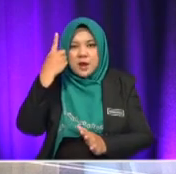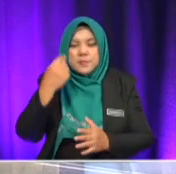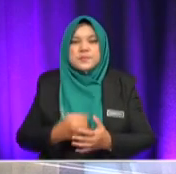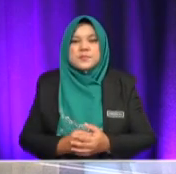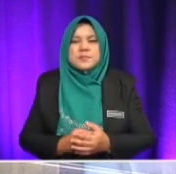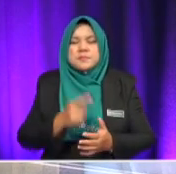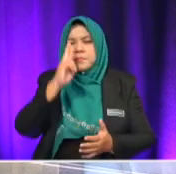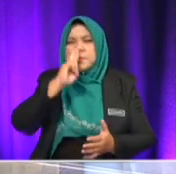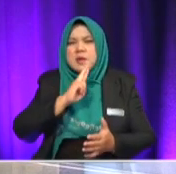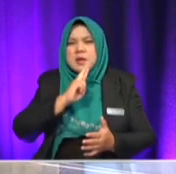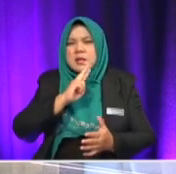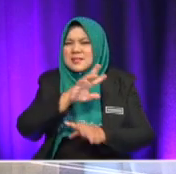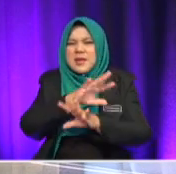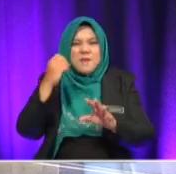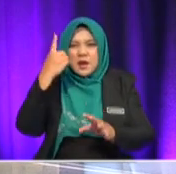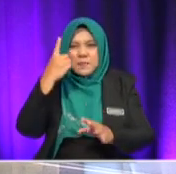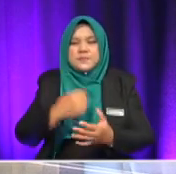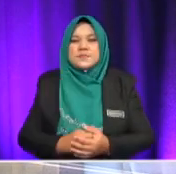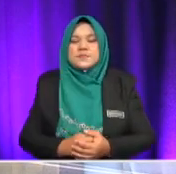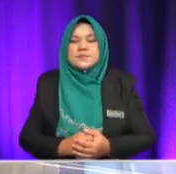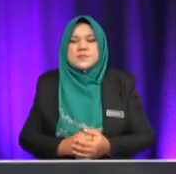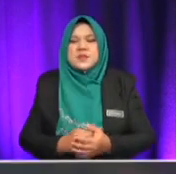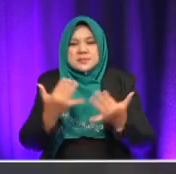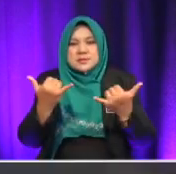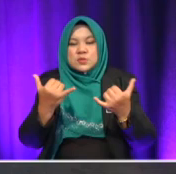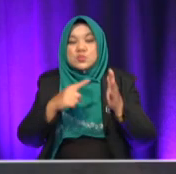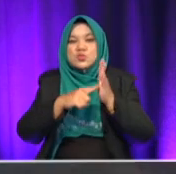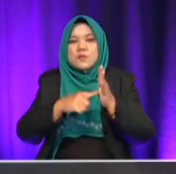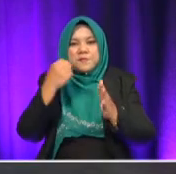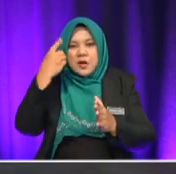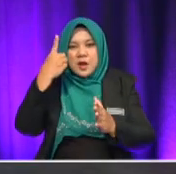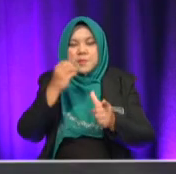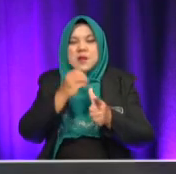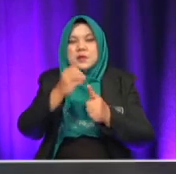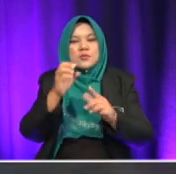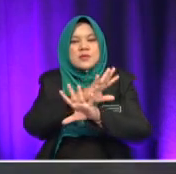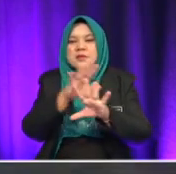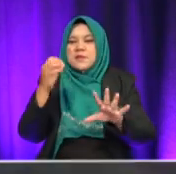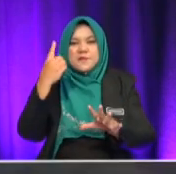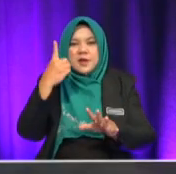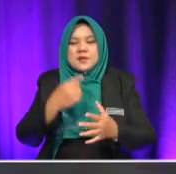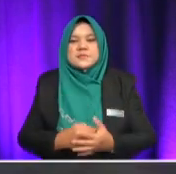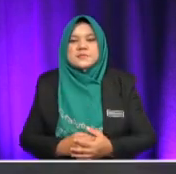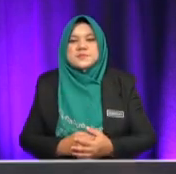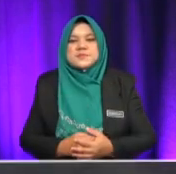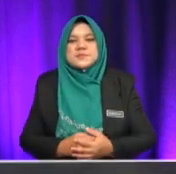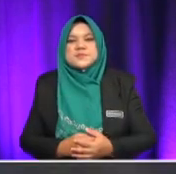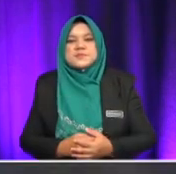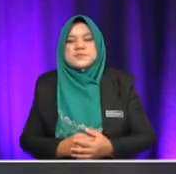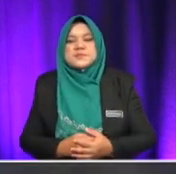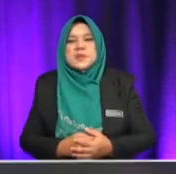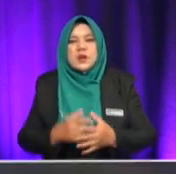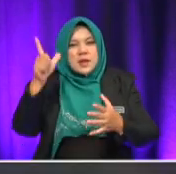kabur-kabur dan merah tak paham ustaznya cuma angka paham atau tidak sudah semestinya hijau